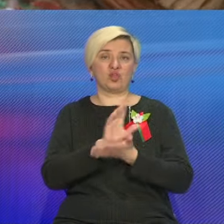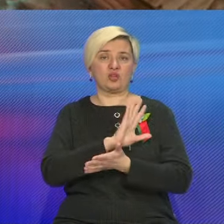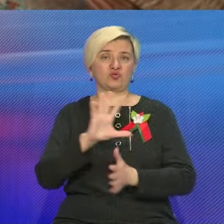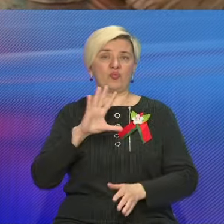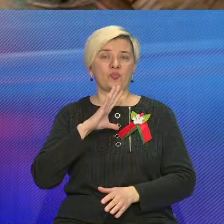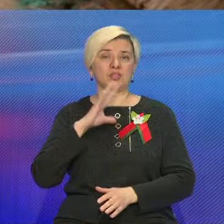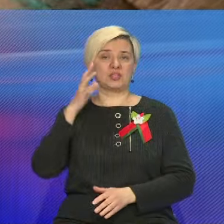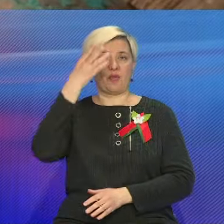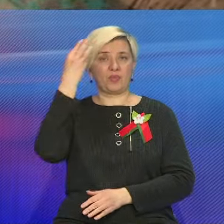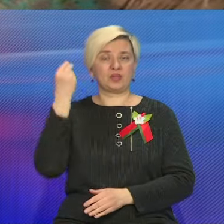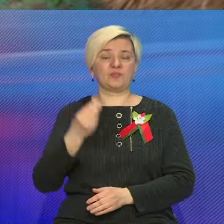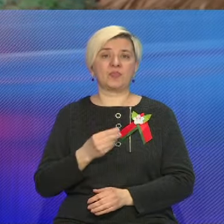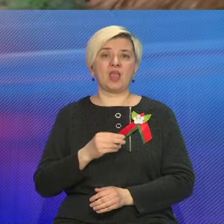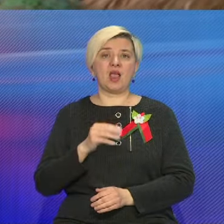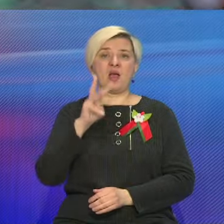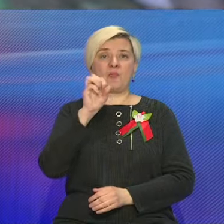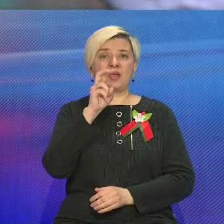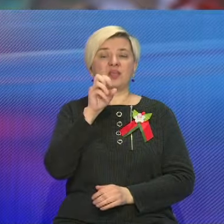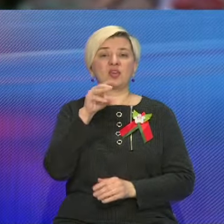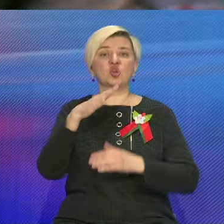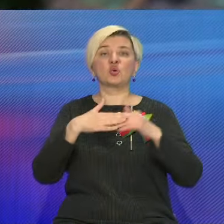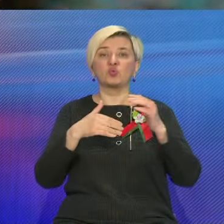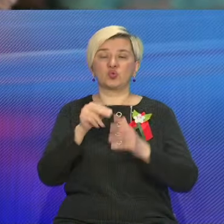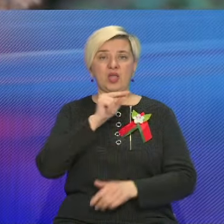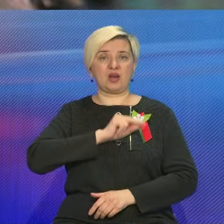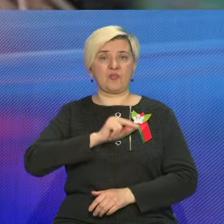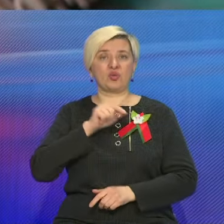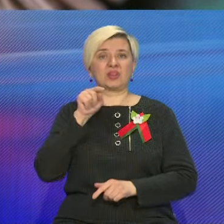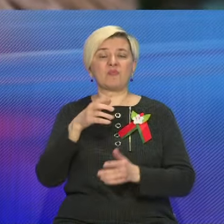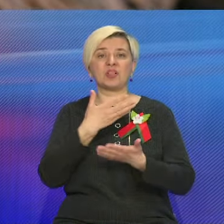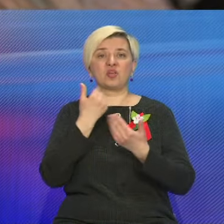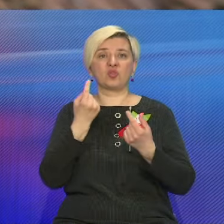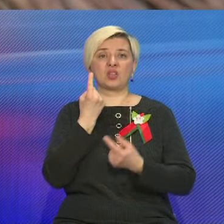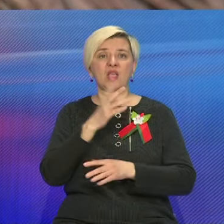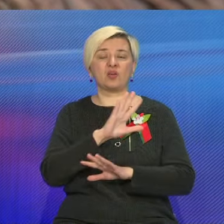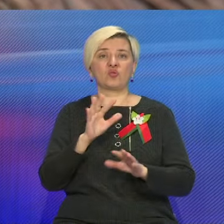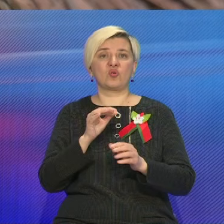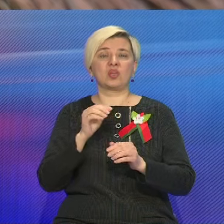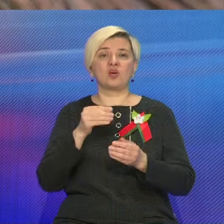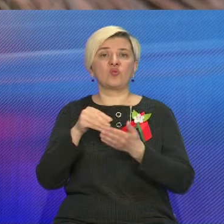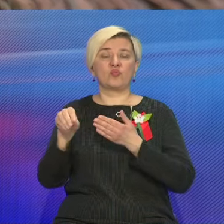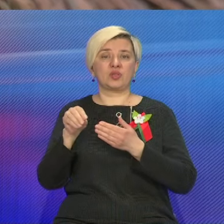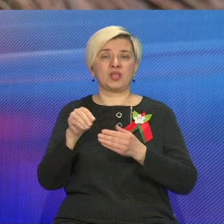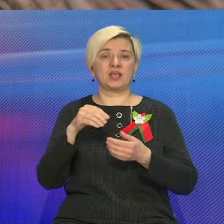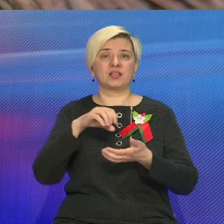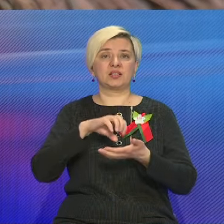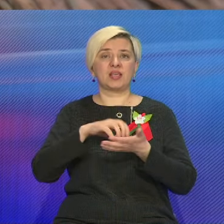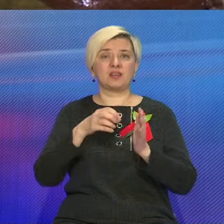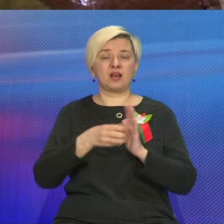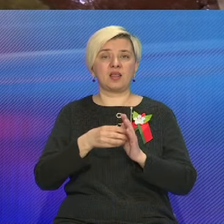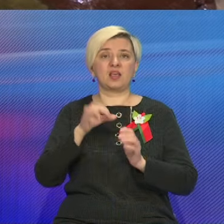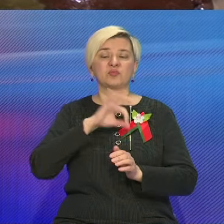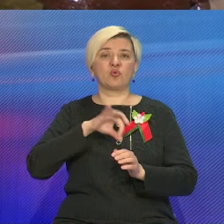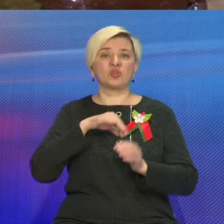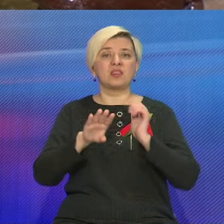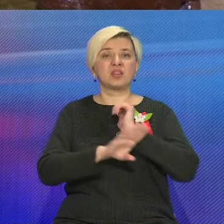дня вёскі Шавулічы цалкам ручная работа. У ім няма ніводнай набытай дэталі. У якасці асноўных матэрыялаў выкарыстоўваліся дрэва, салома,